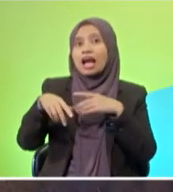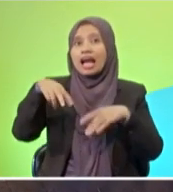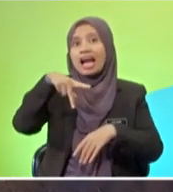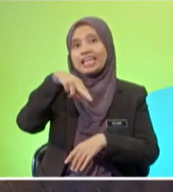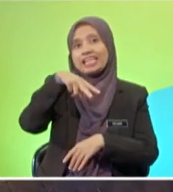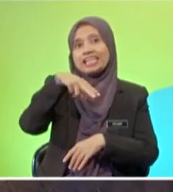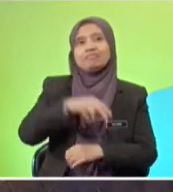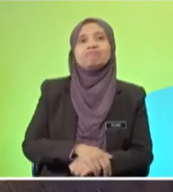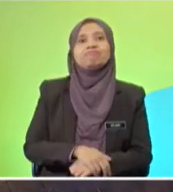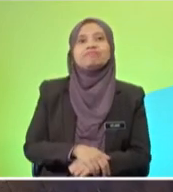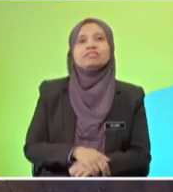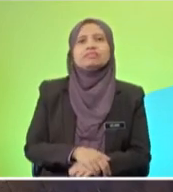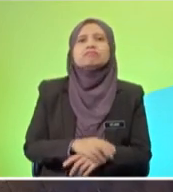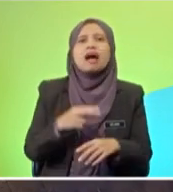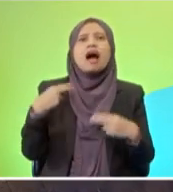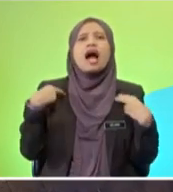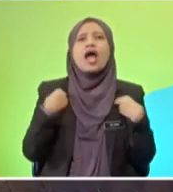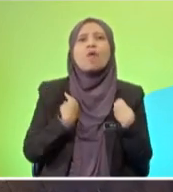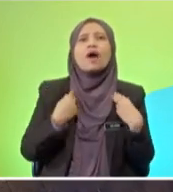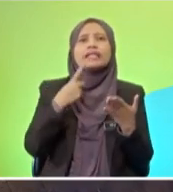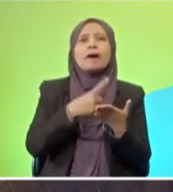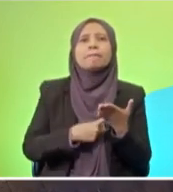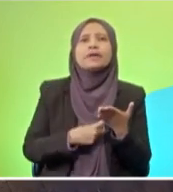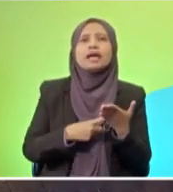ini hewan pun ada